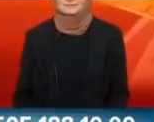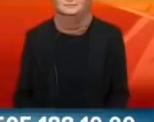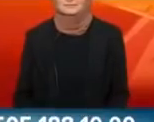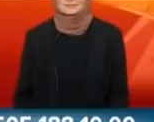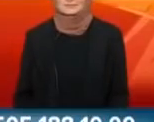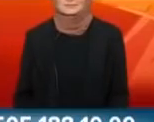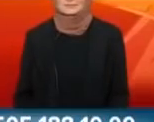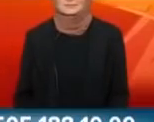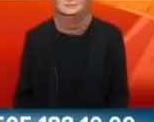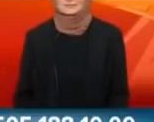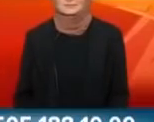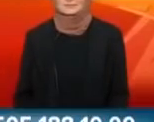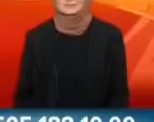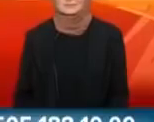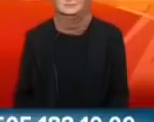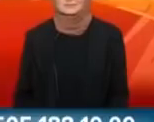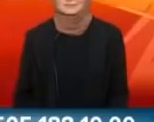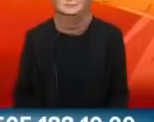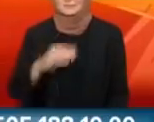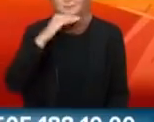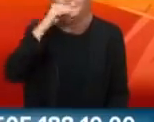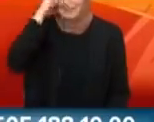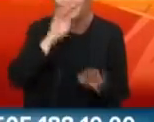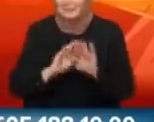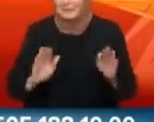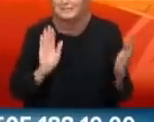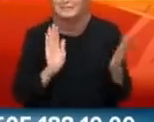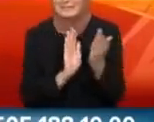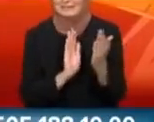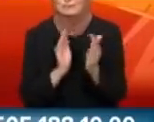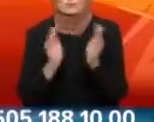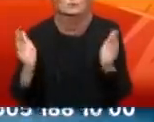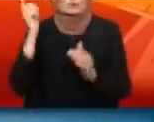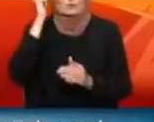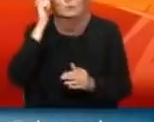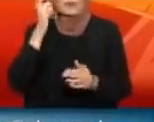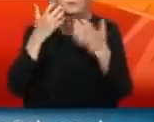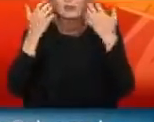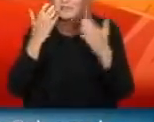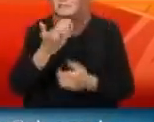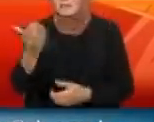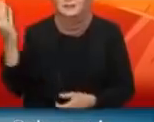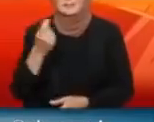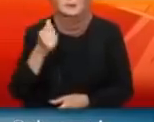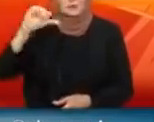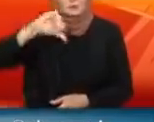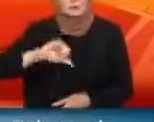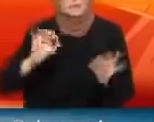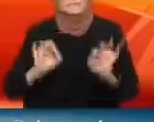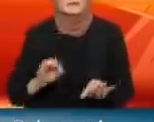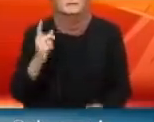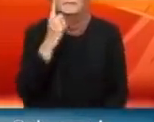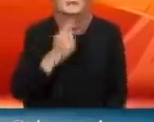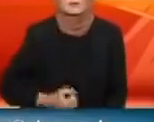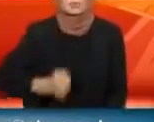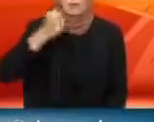cumartesi. Aldın mı ha? Ya hadi Allah kabul etsin. Bayramın bitmesine yakın büyükbaş hayvanlar da ucuzlamaya başladı. Bir ton ağırlığındaki bu paşa